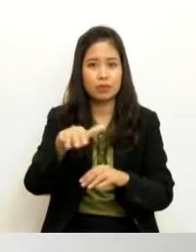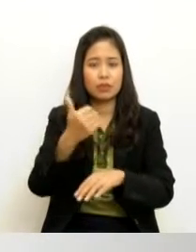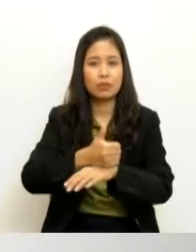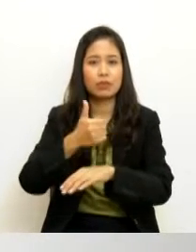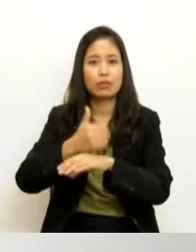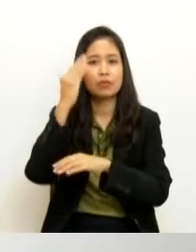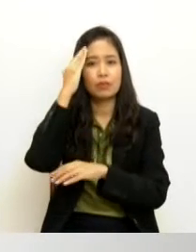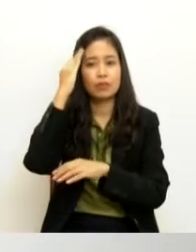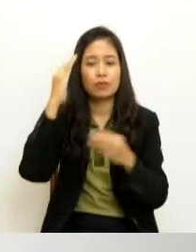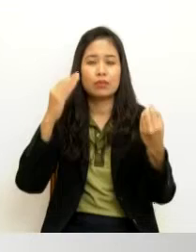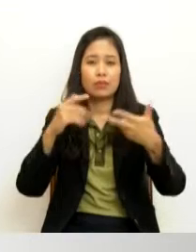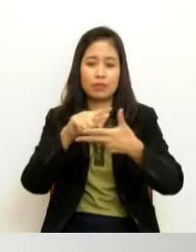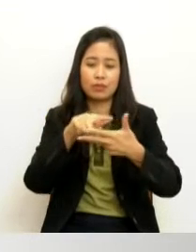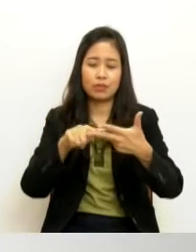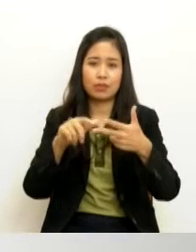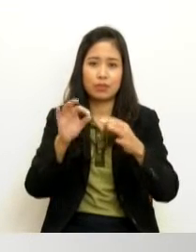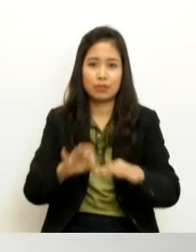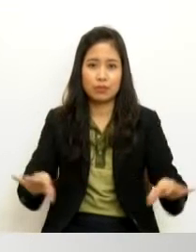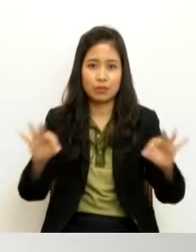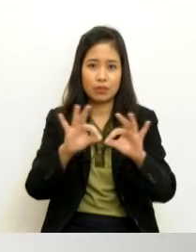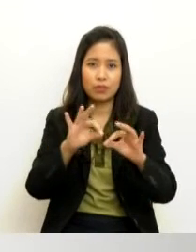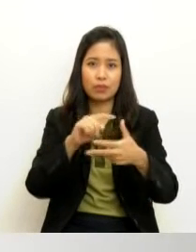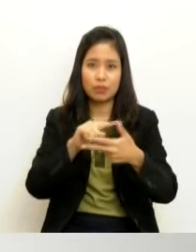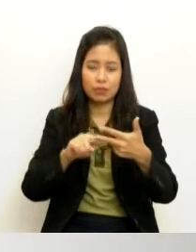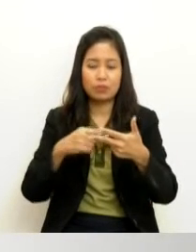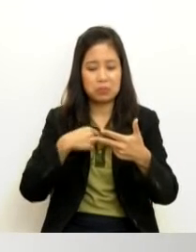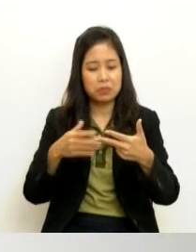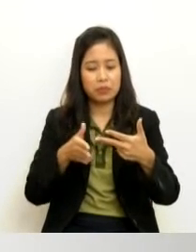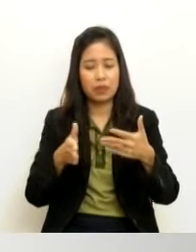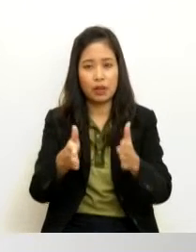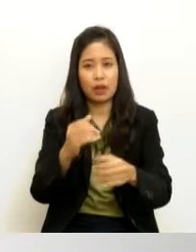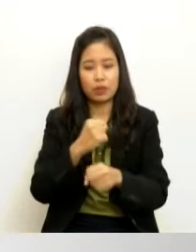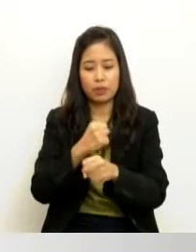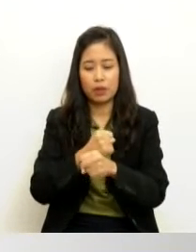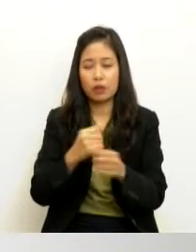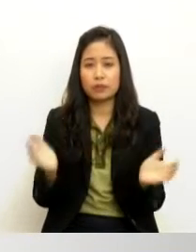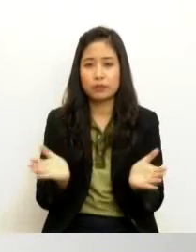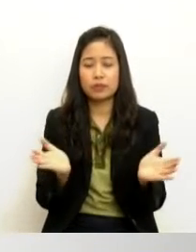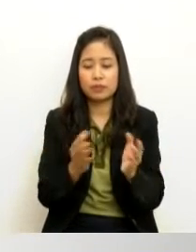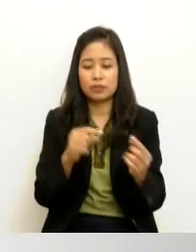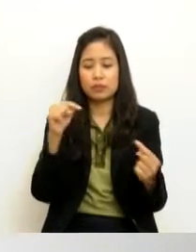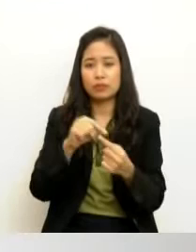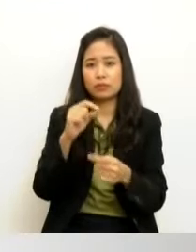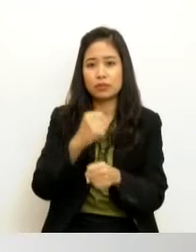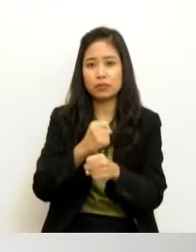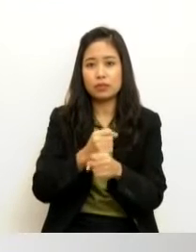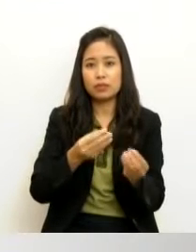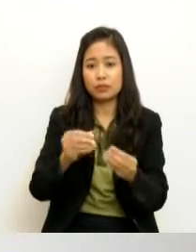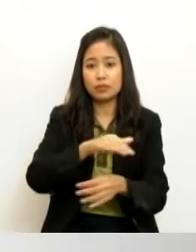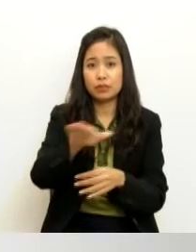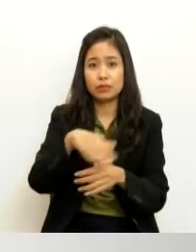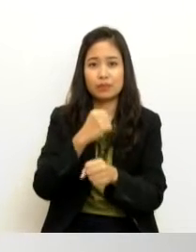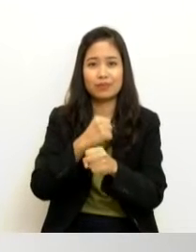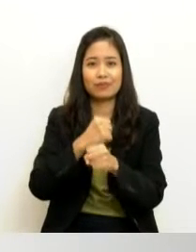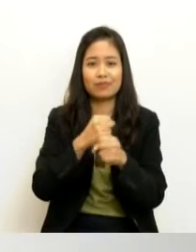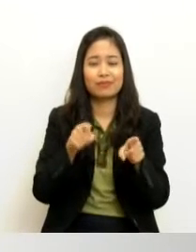ถึง3ประเด็นสำคัญด้วยกันนะคะซึ่งถือได้ว่าเป็นแนวทางในการดำเนินงานนะคะที่จะเป็นแนวทางให้ทุกท่านนั้นได้ไปปฏิบัติในทิศท